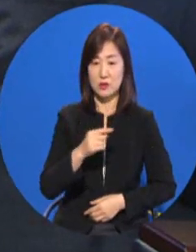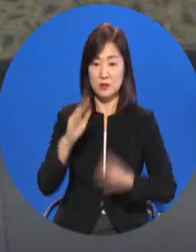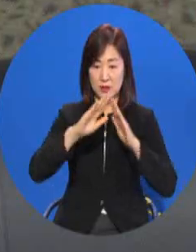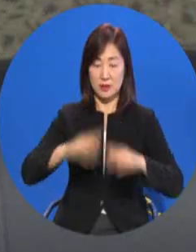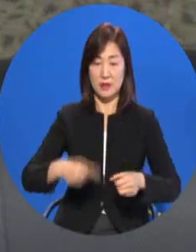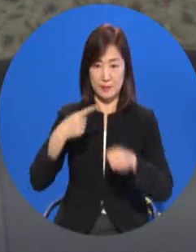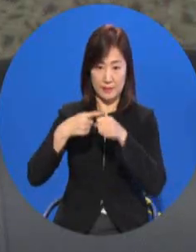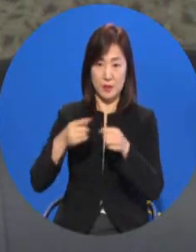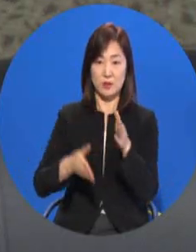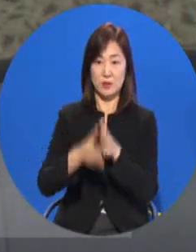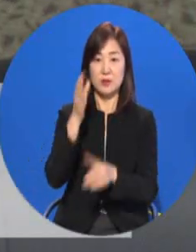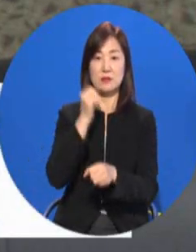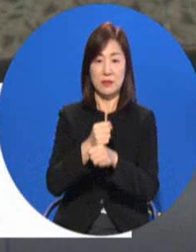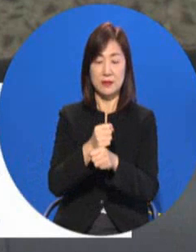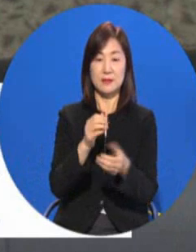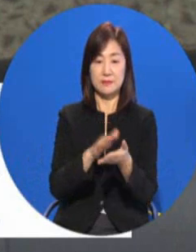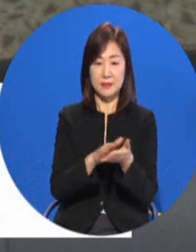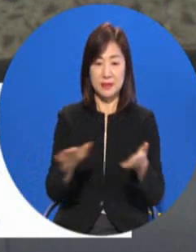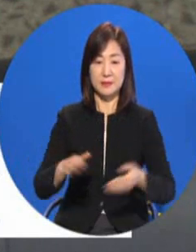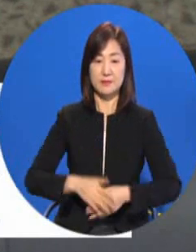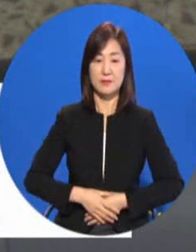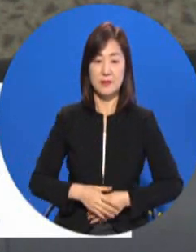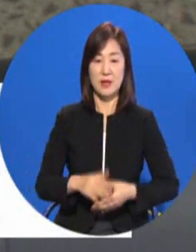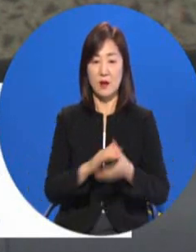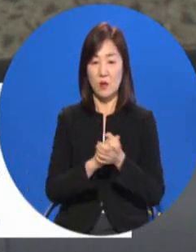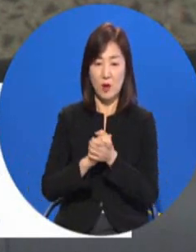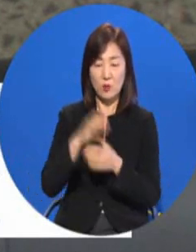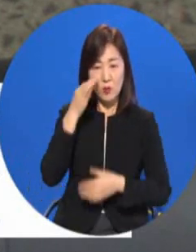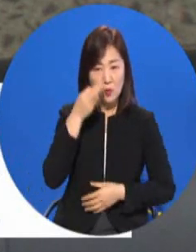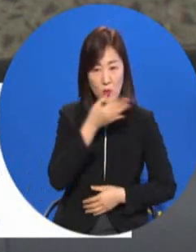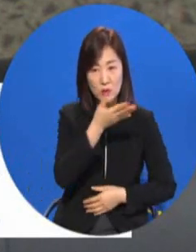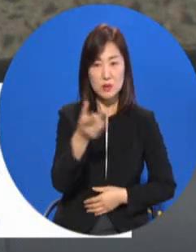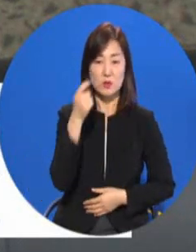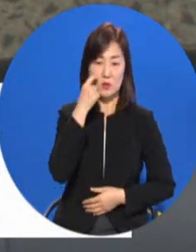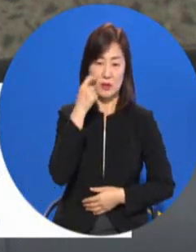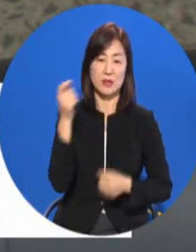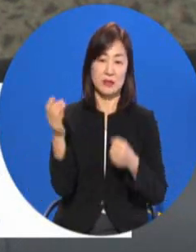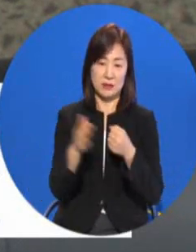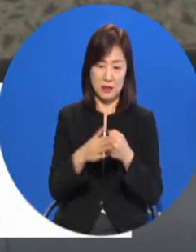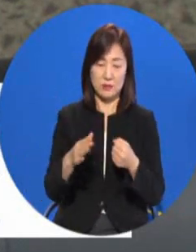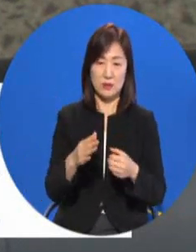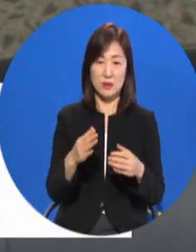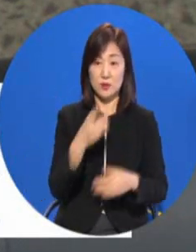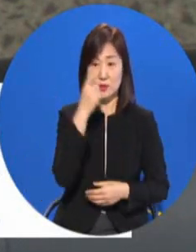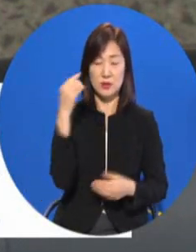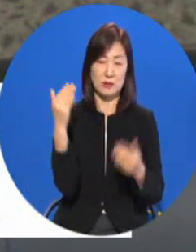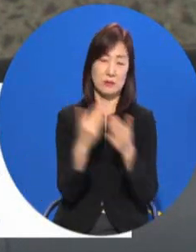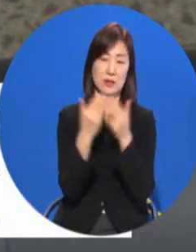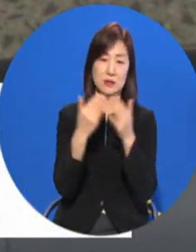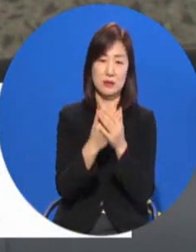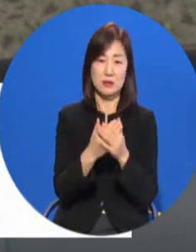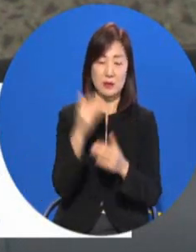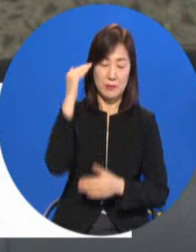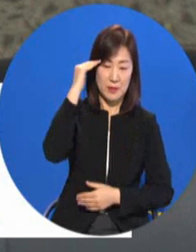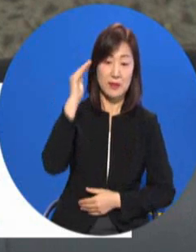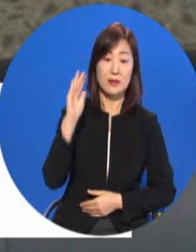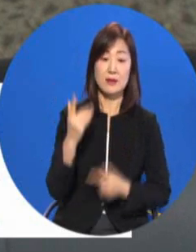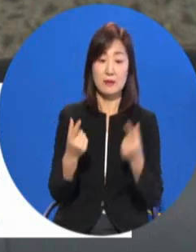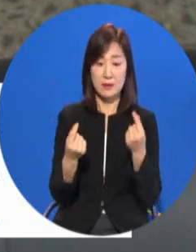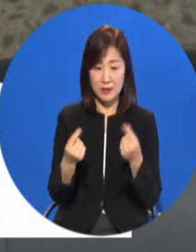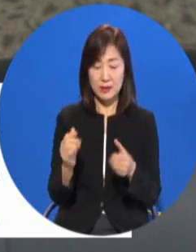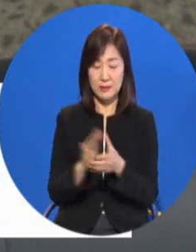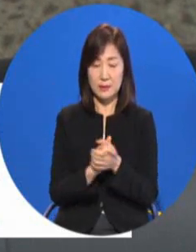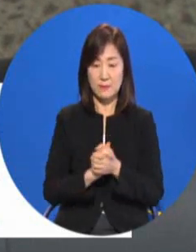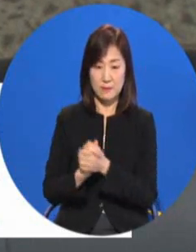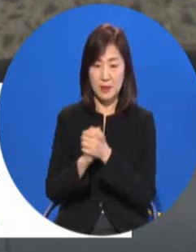화합을 보여주지 못해서 그것이 순천 발전의 정많은 창의가 되어 있습니다 그래서 화합을 통해서 선